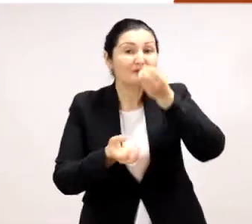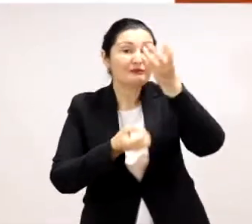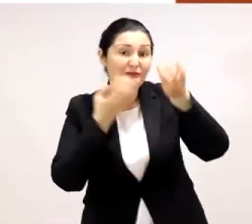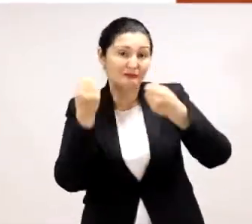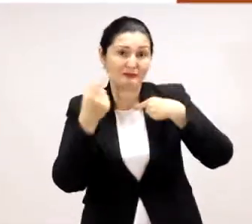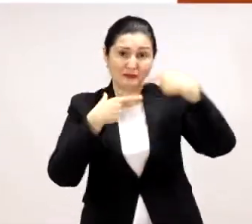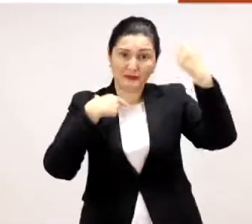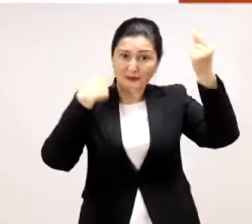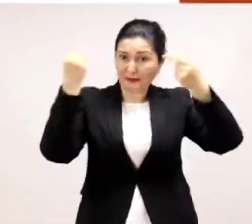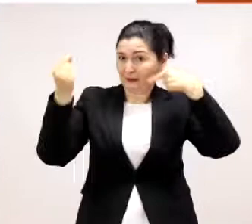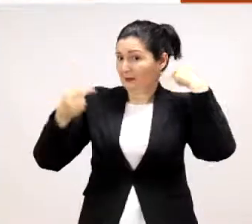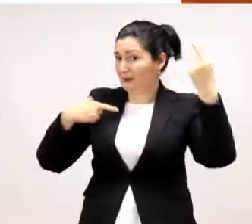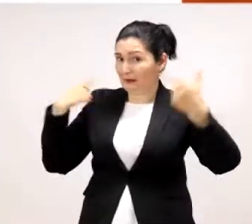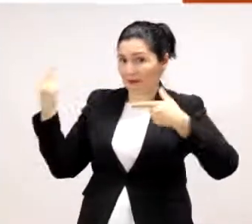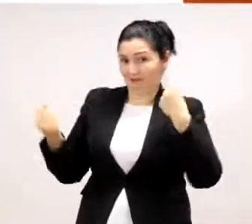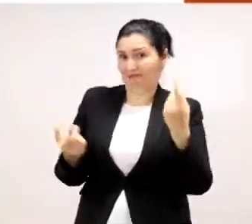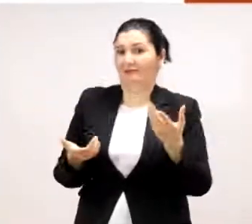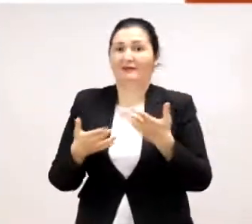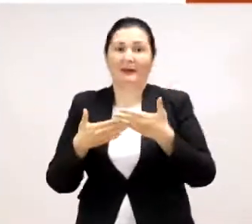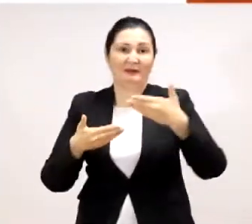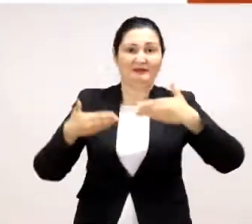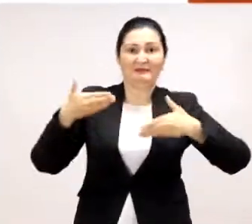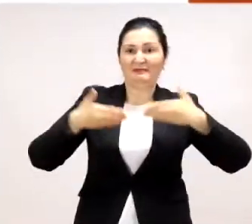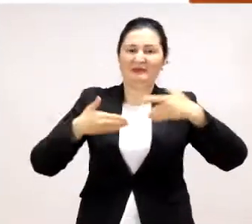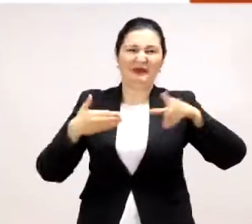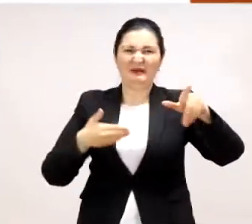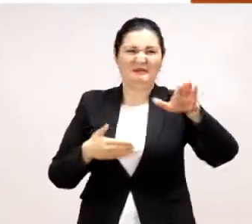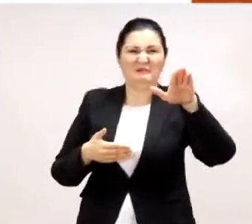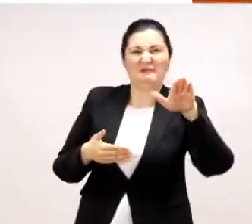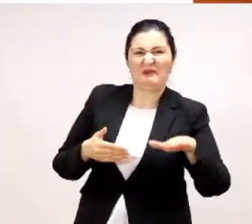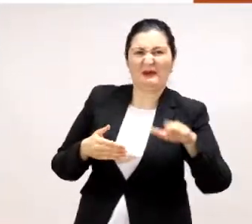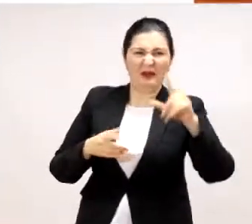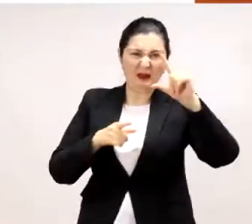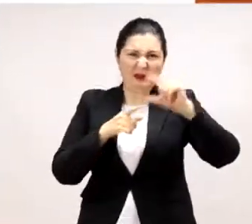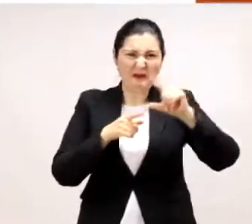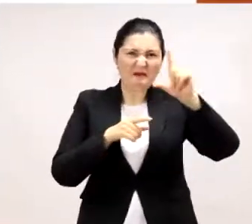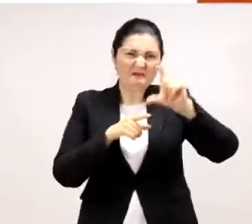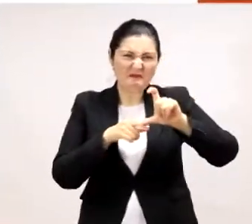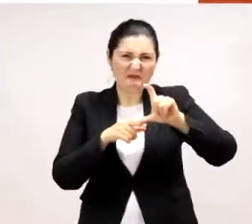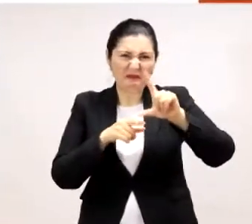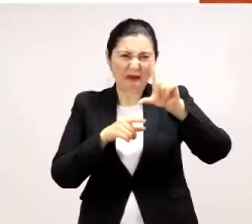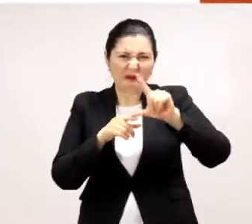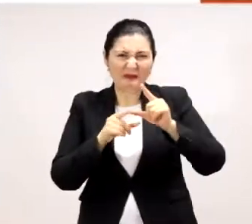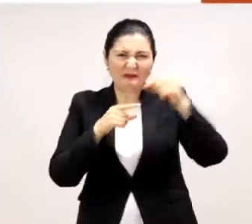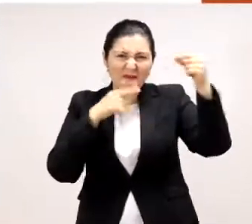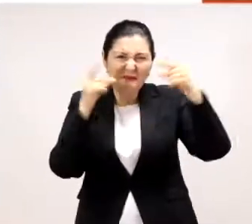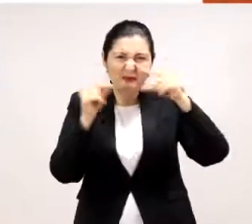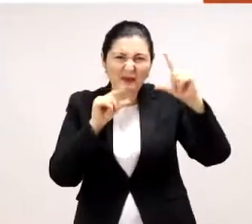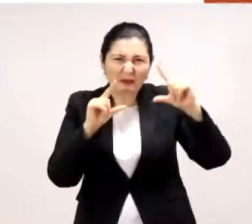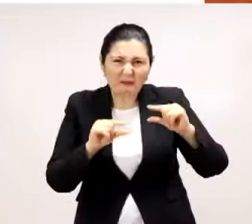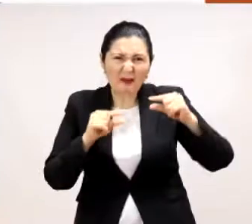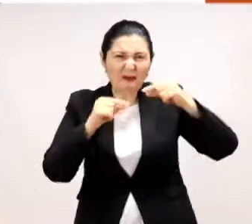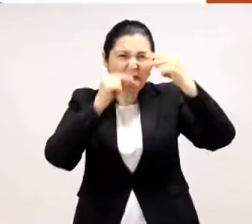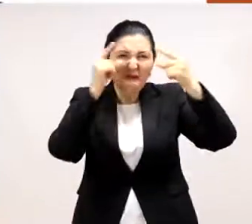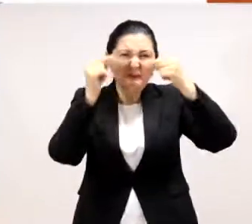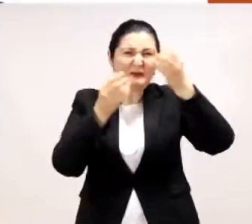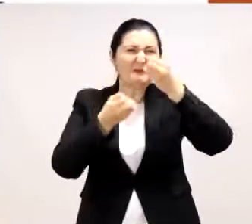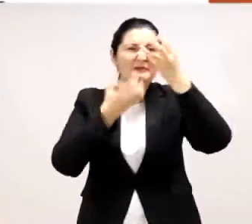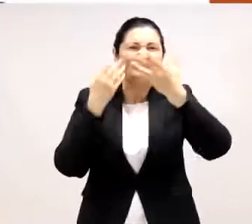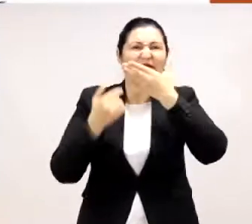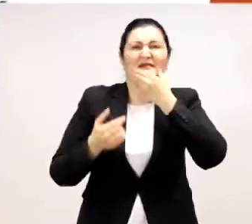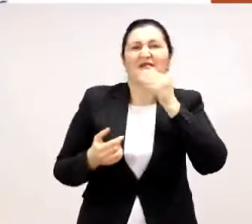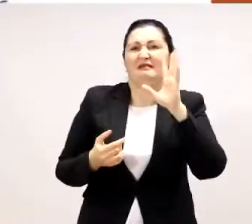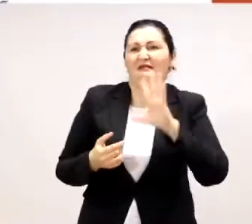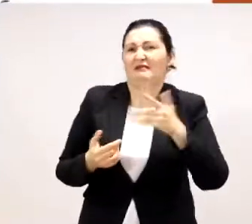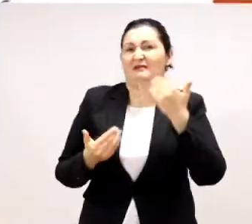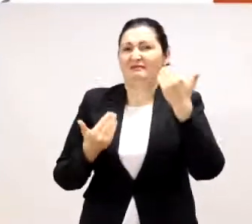آواز اعتراض کردن لالا ها. شما قد پست، برگتان چون برگی من نیست، پس نامد صدبرگ.